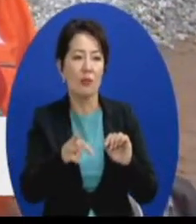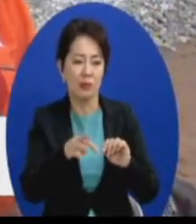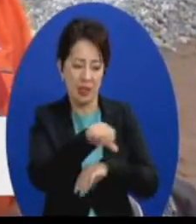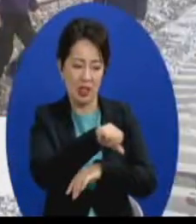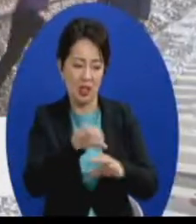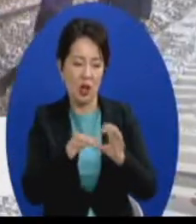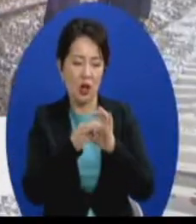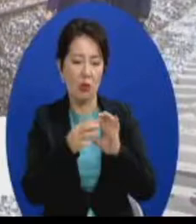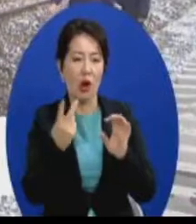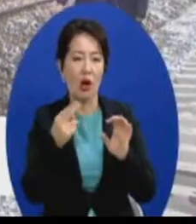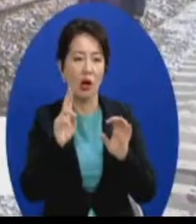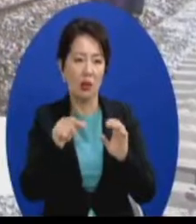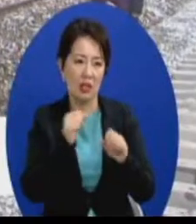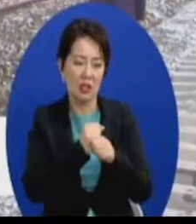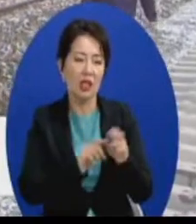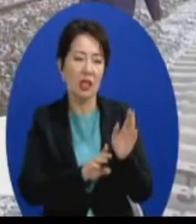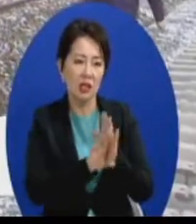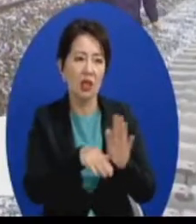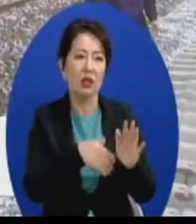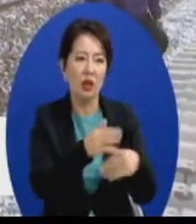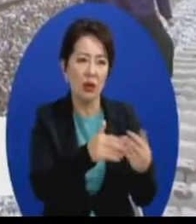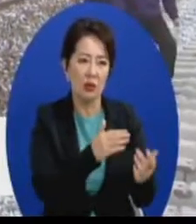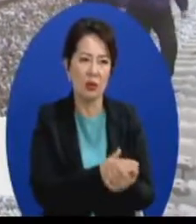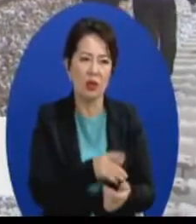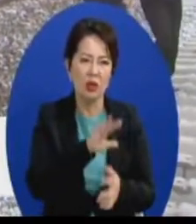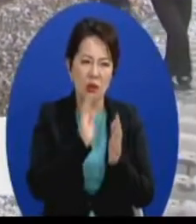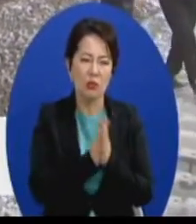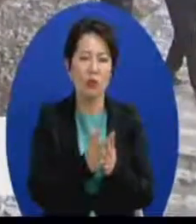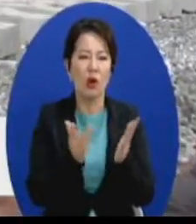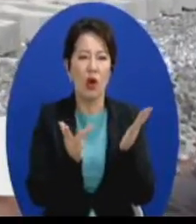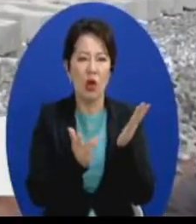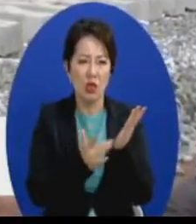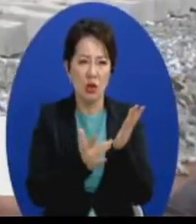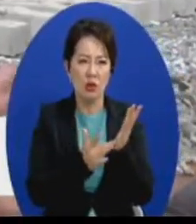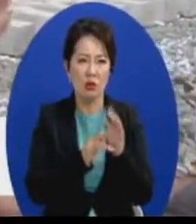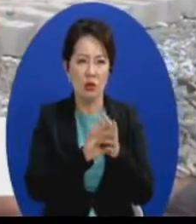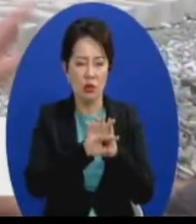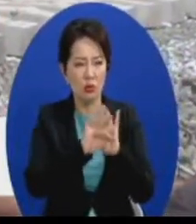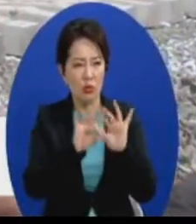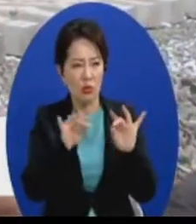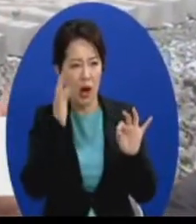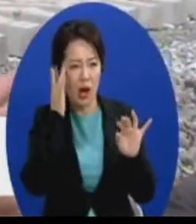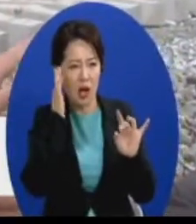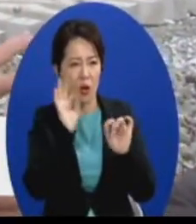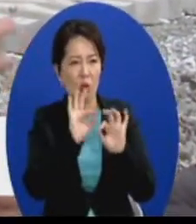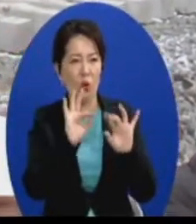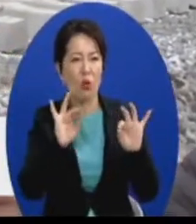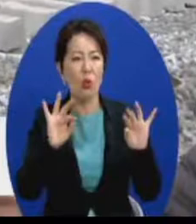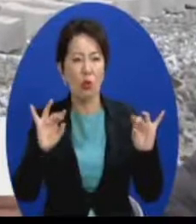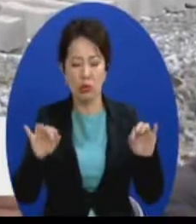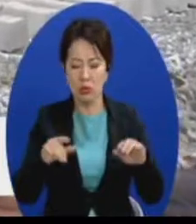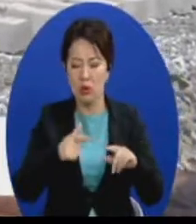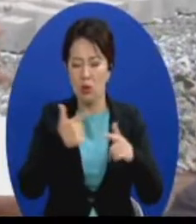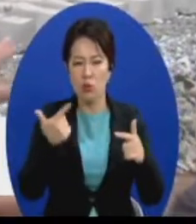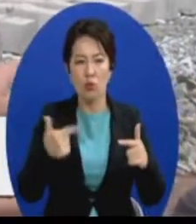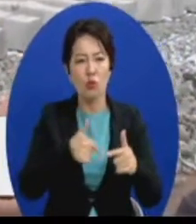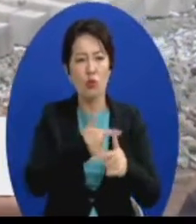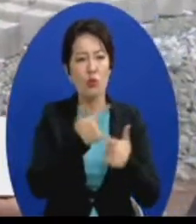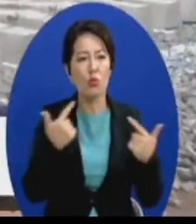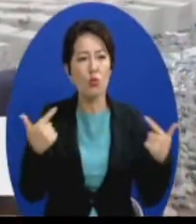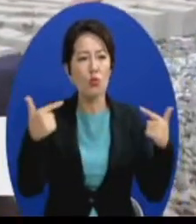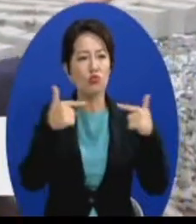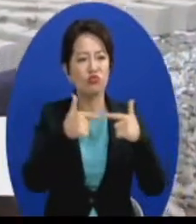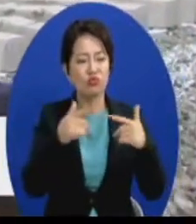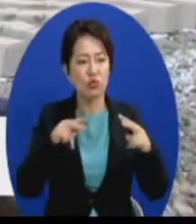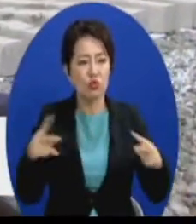өртөө хүртэл 20 км-ийн ажил эхэлсэн явж байна. Бүх технологийн хувьд бол бүгдээр аргачлал гүүрийн зургаас эхлээд далангийн